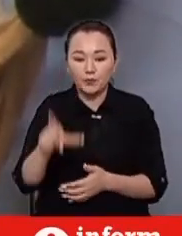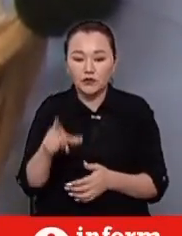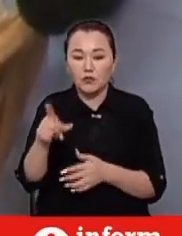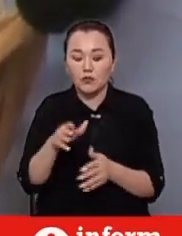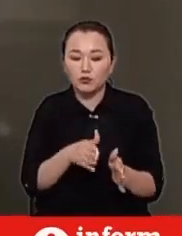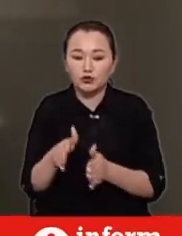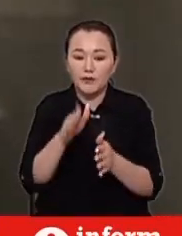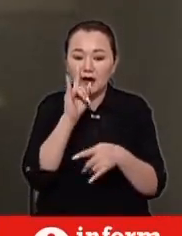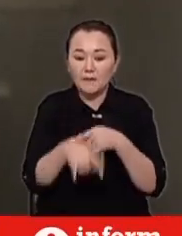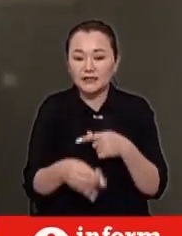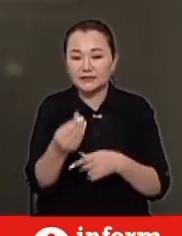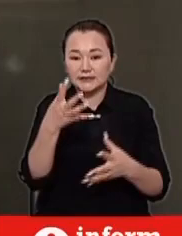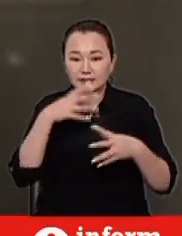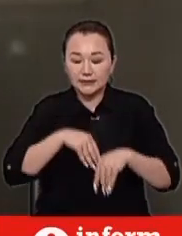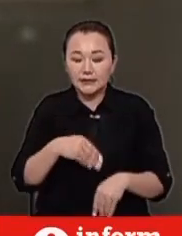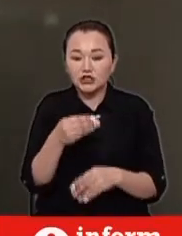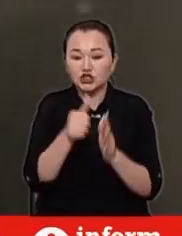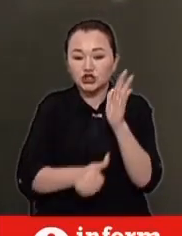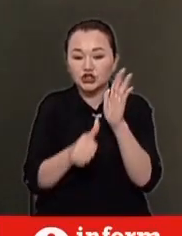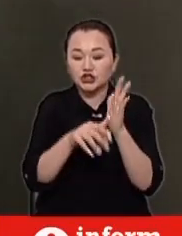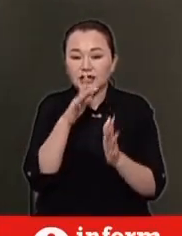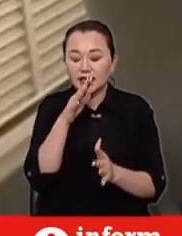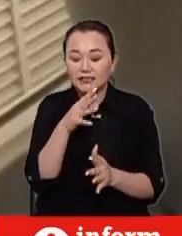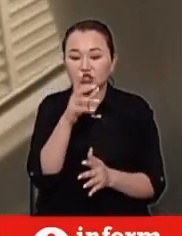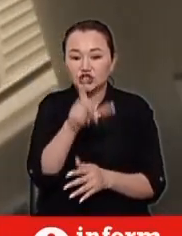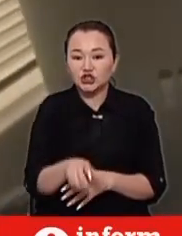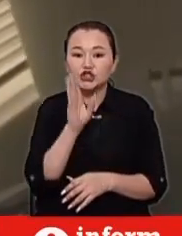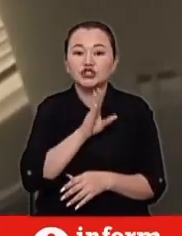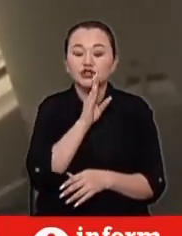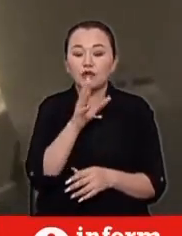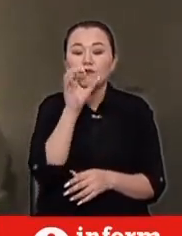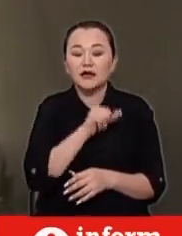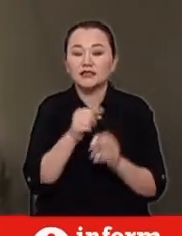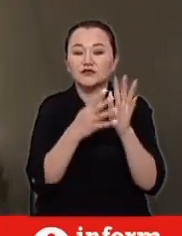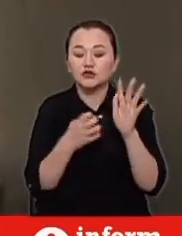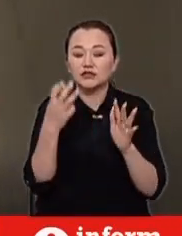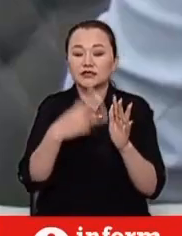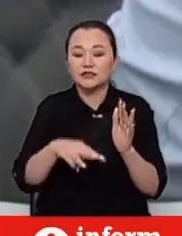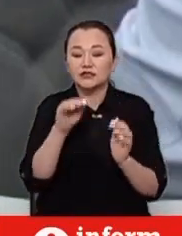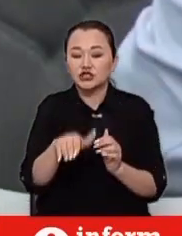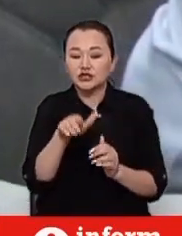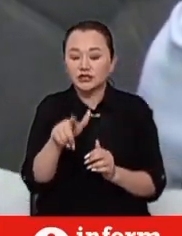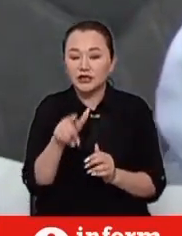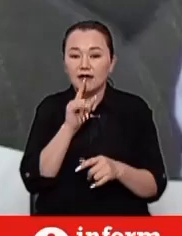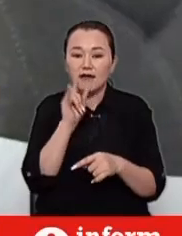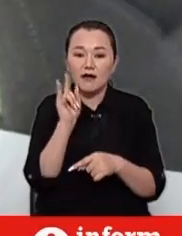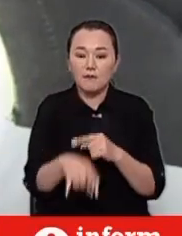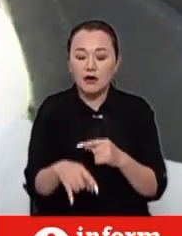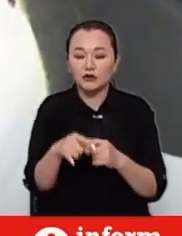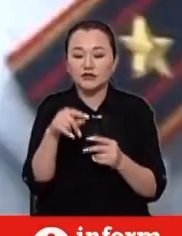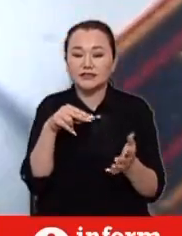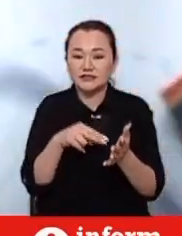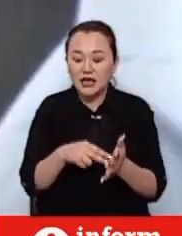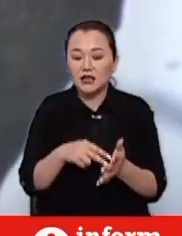обмана завладел деньгами 66-летней женщины. Он похитил у нее 930 тысяч тенге. Обманутых